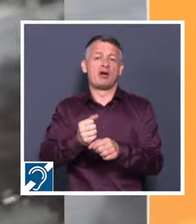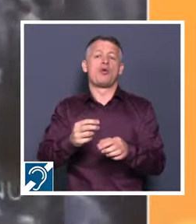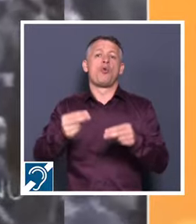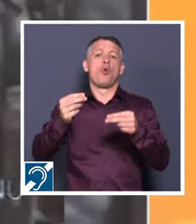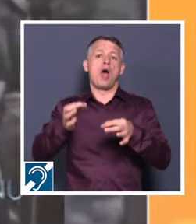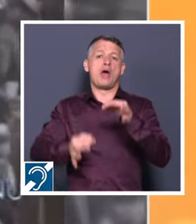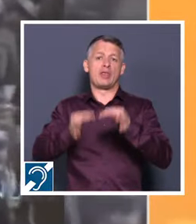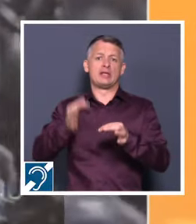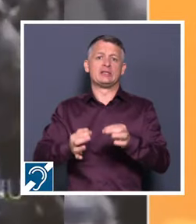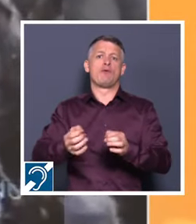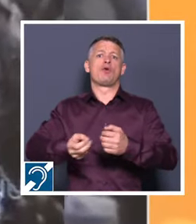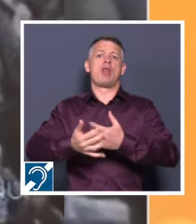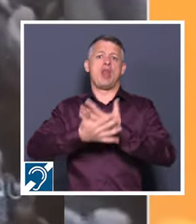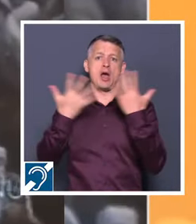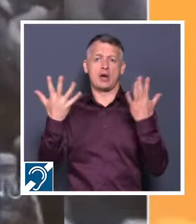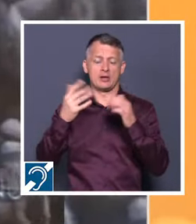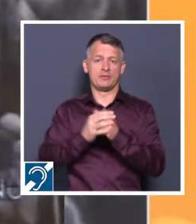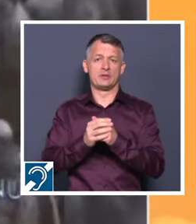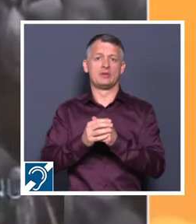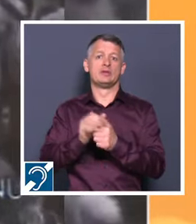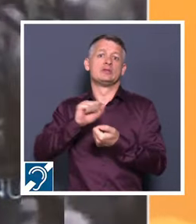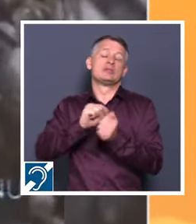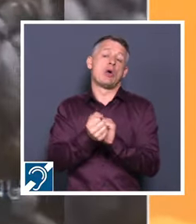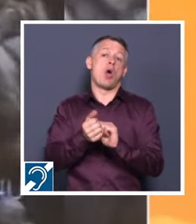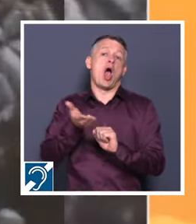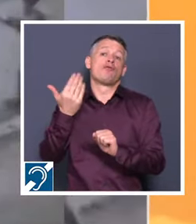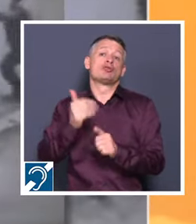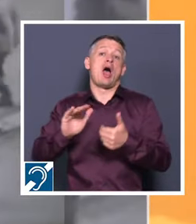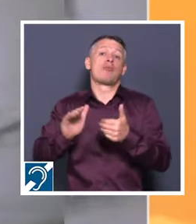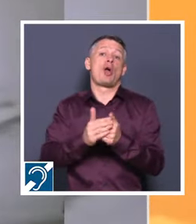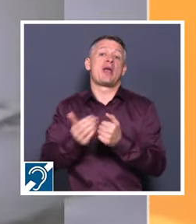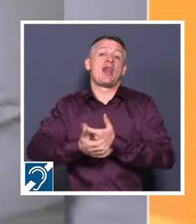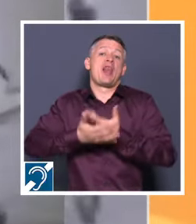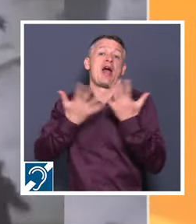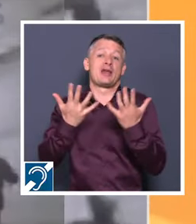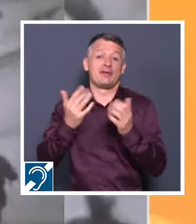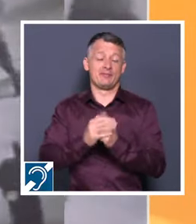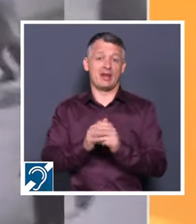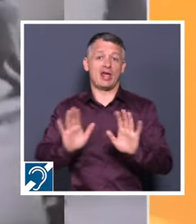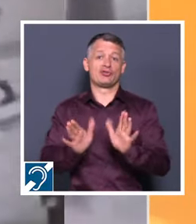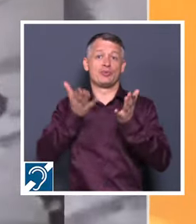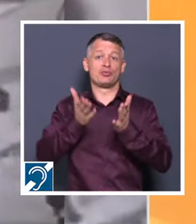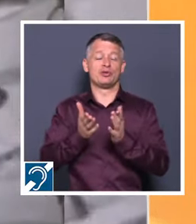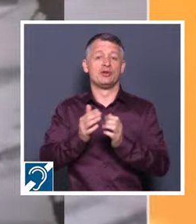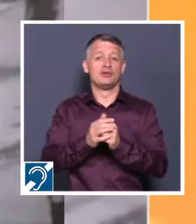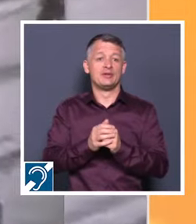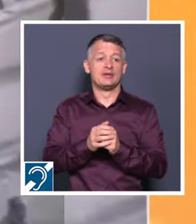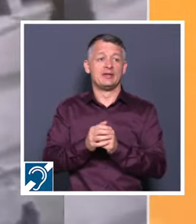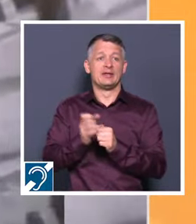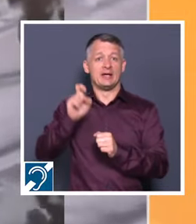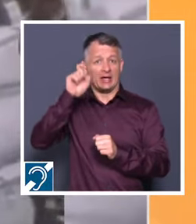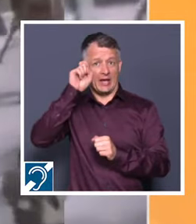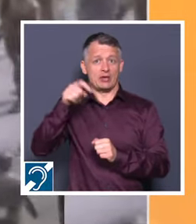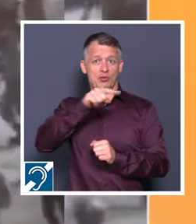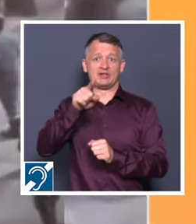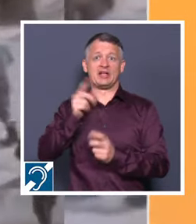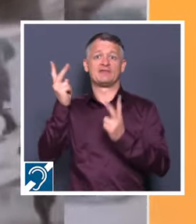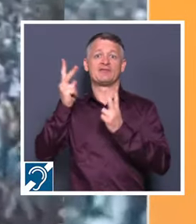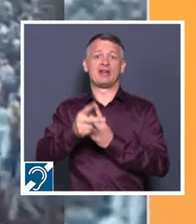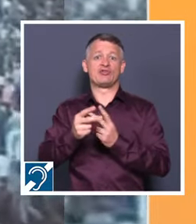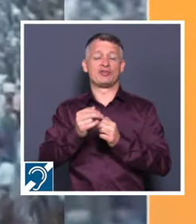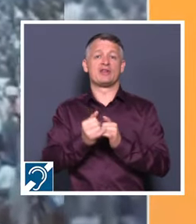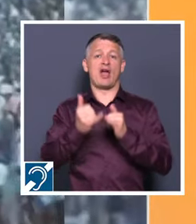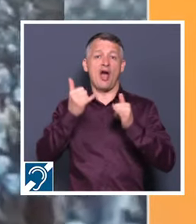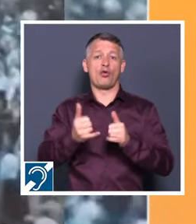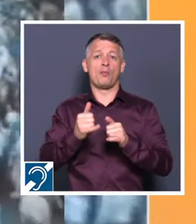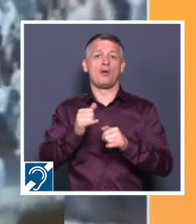clare sau au fost aproape clare de la bun început, cred că vă dați seama de șansele ca, iată, la o